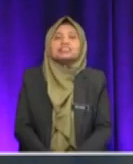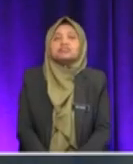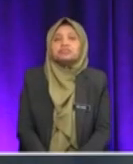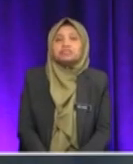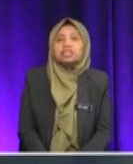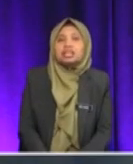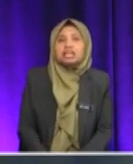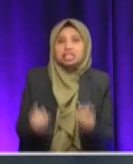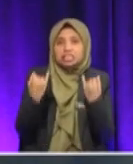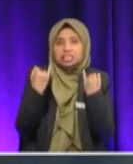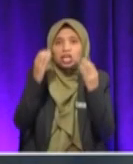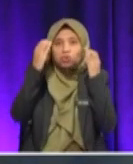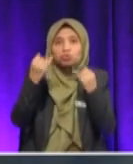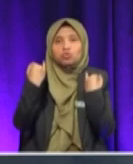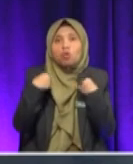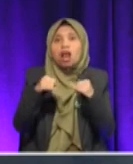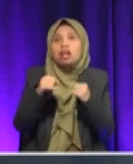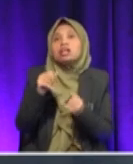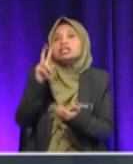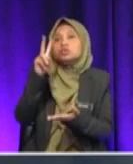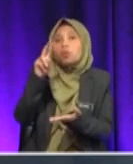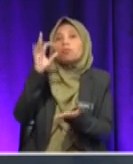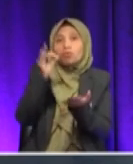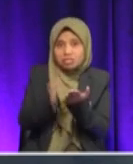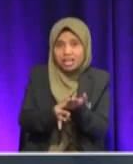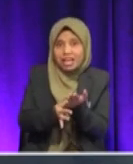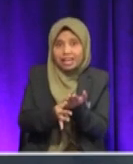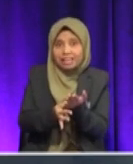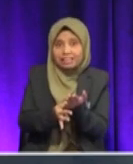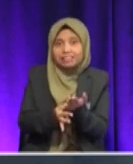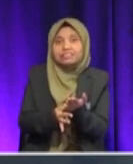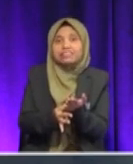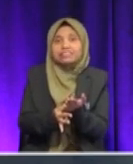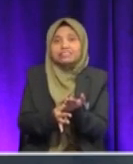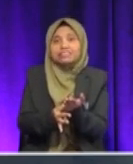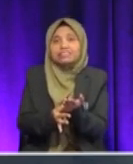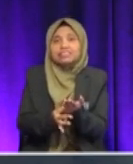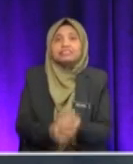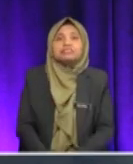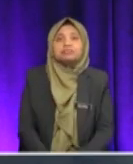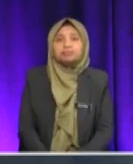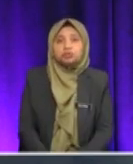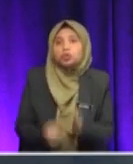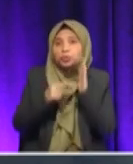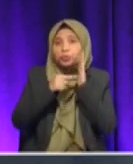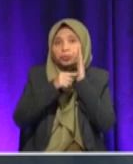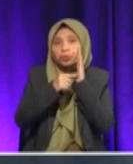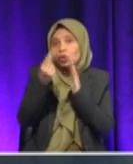21@gmail.com murah saja Ah ini DC go bunyi setting